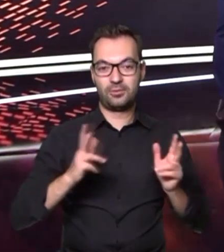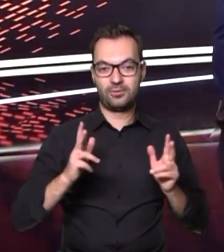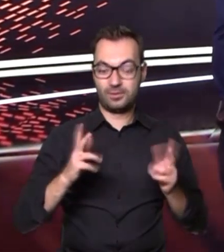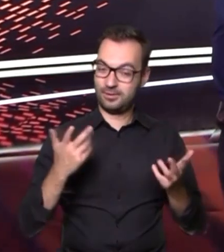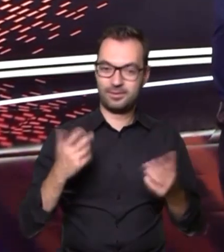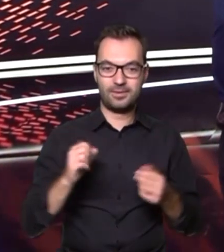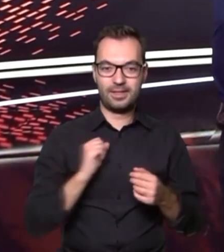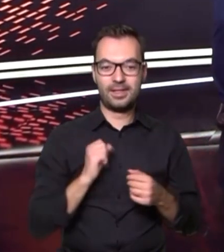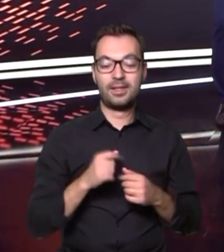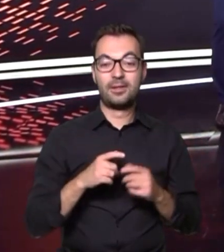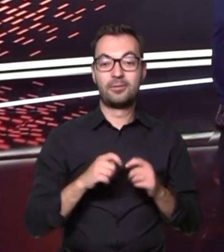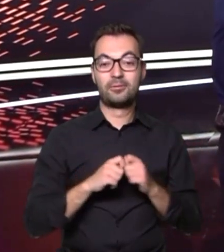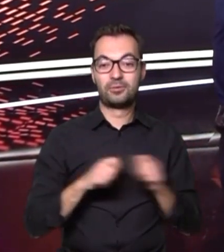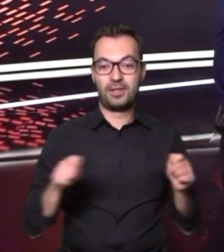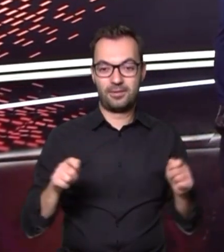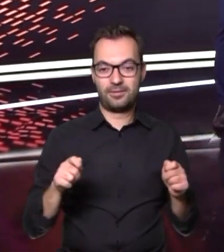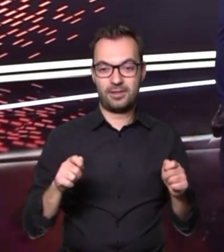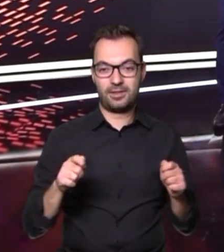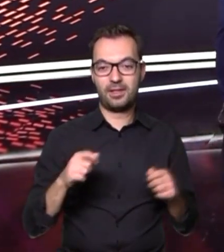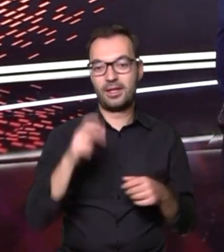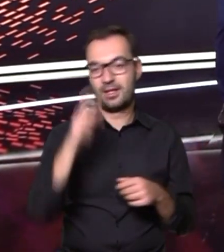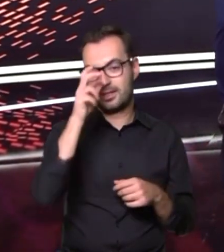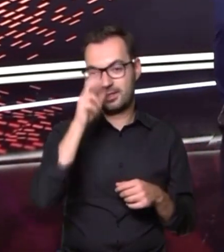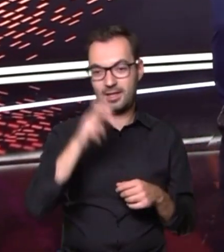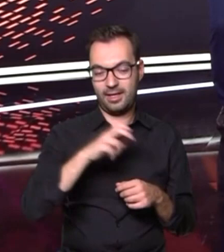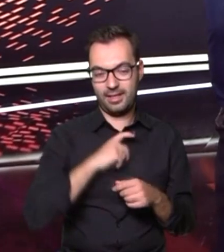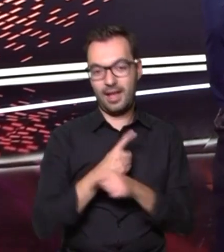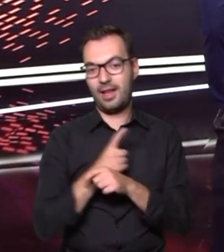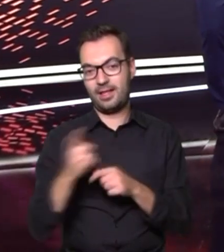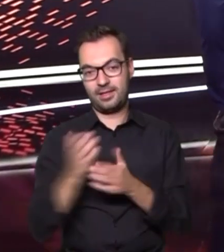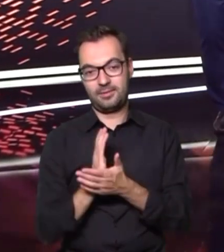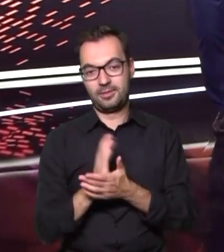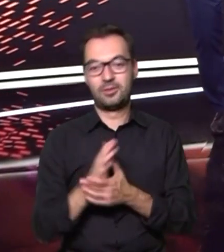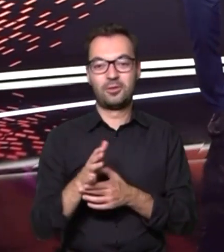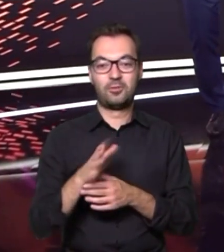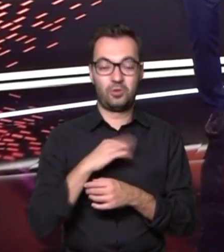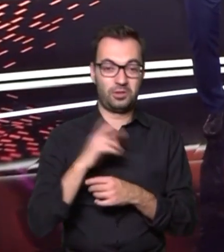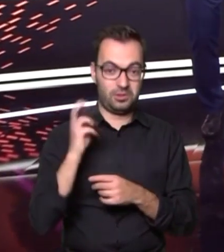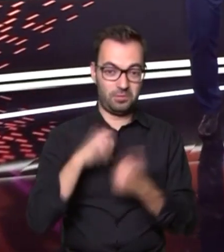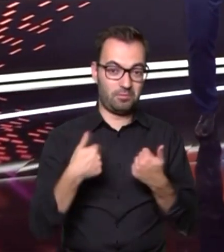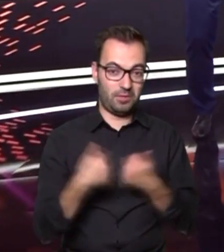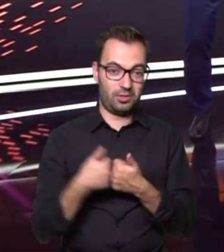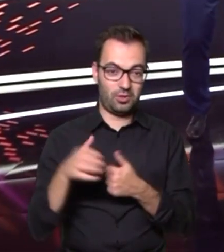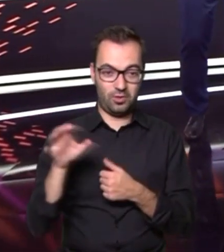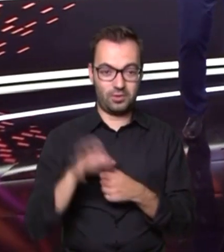cenie. W przerwie między sezonem reprezentacyjnym a ligowym da się obejrzeć ciekawe mecze.